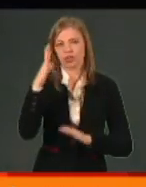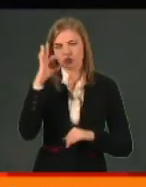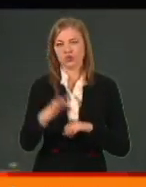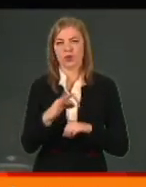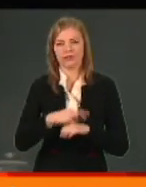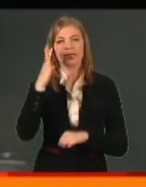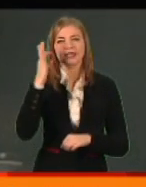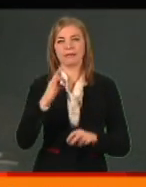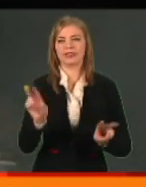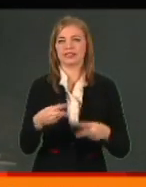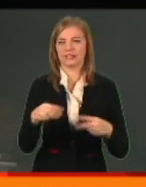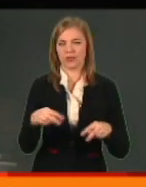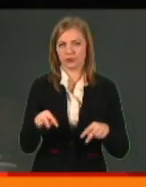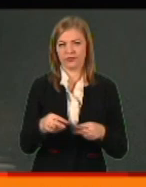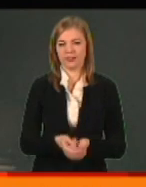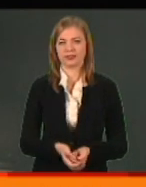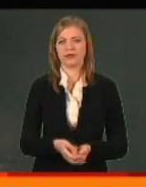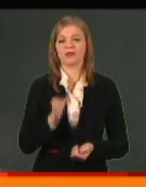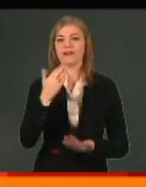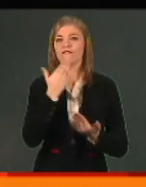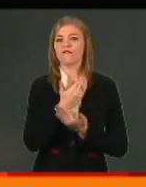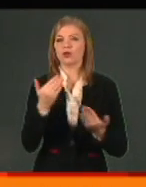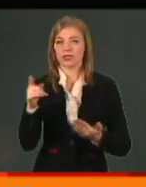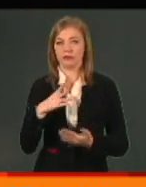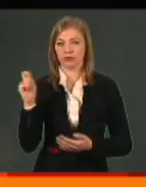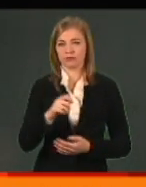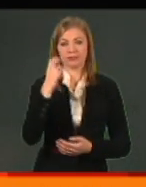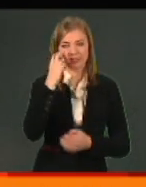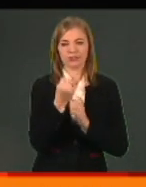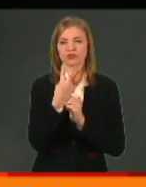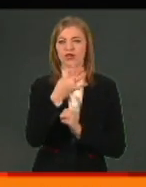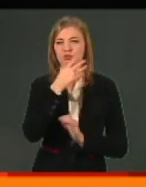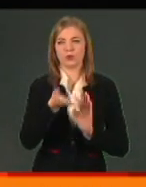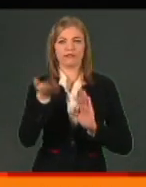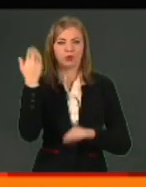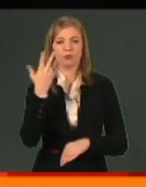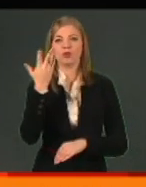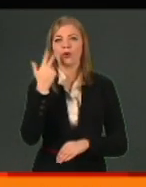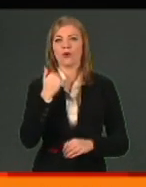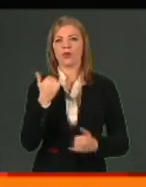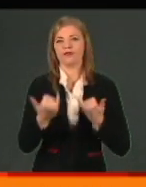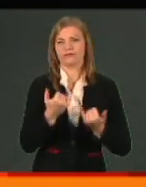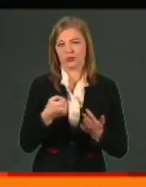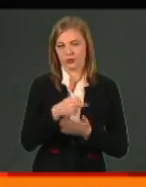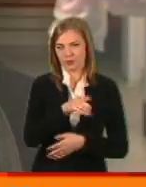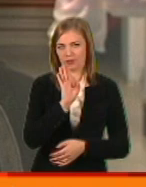чоловік, німецький танцюрист Маріан Вальтер. Востаннє він був у Києві 14 років тому, коли сватався до